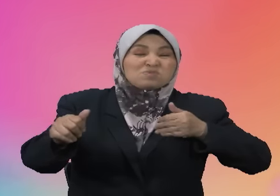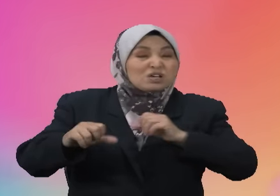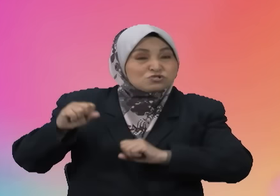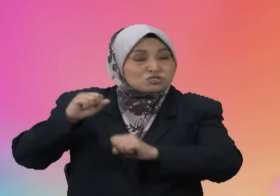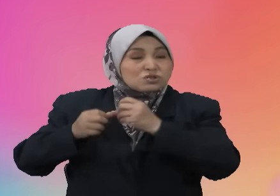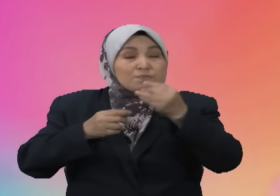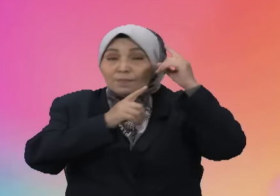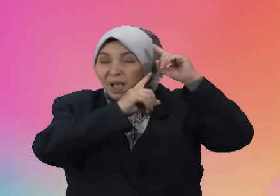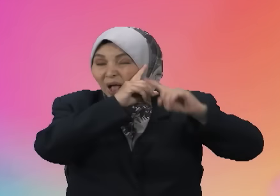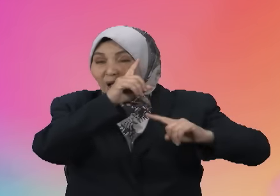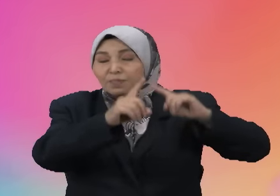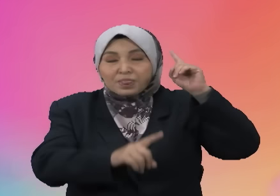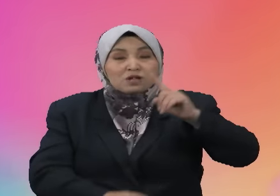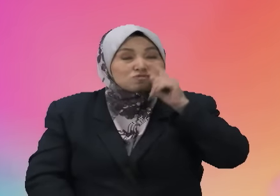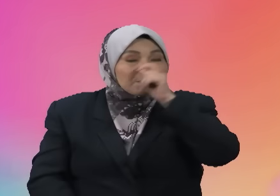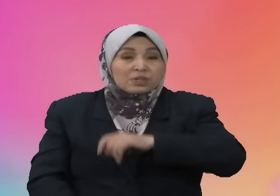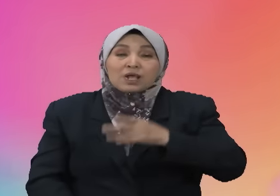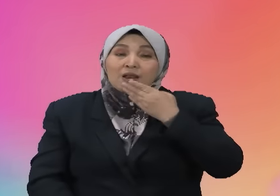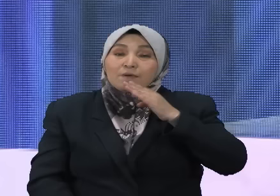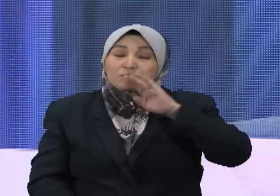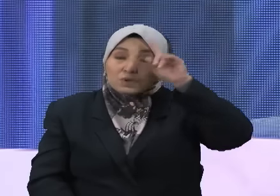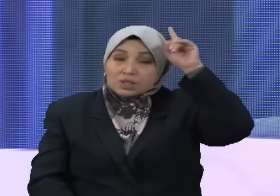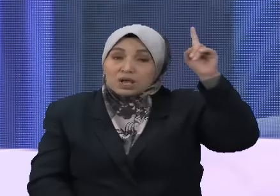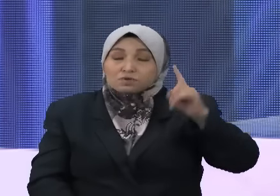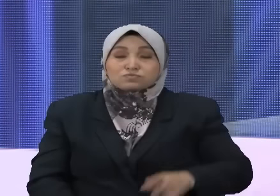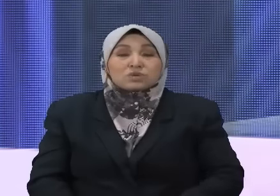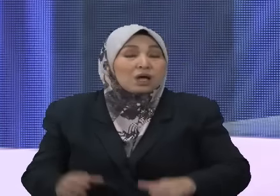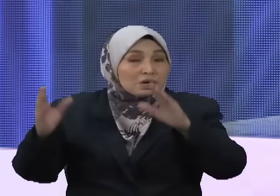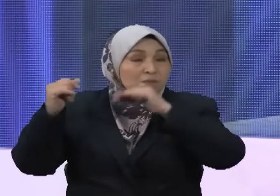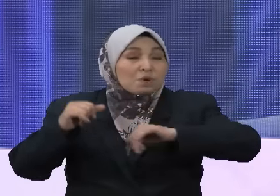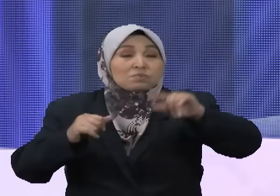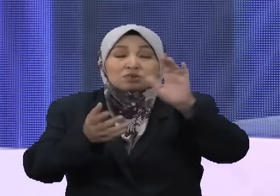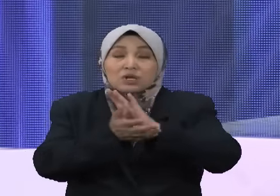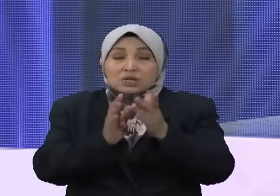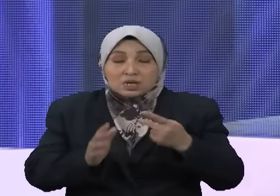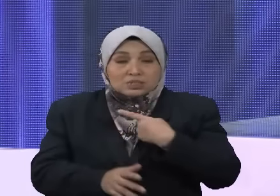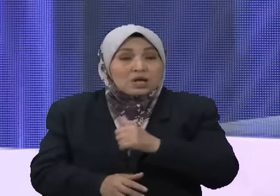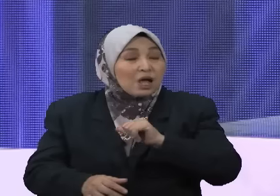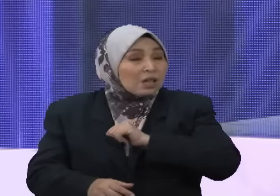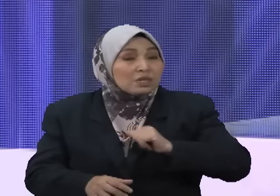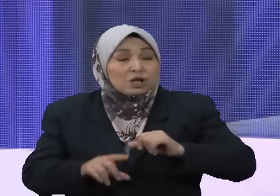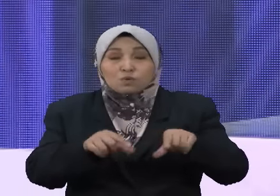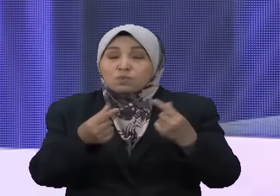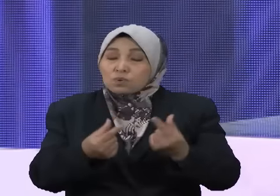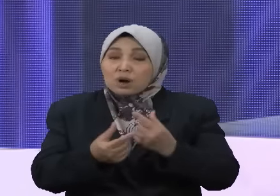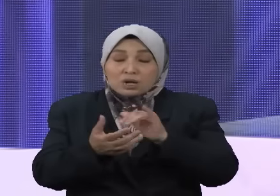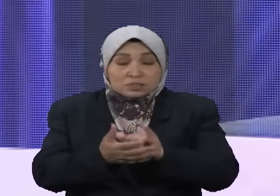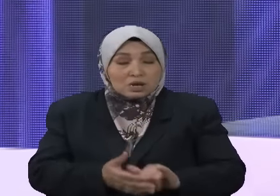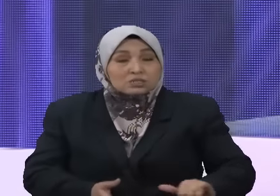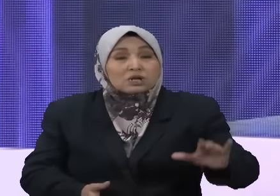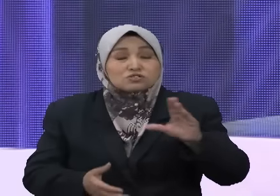memberi alasan palsu Alhamdulillah Moga Allah Subhanahu waala jadikan kita dari kalangan ahli Quran yang